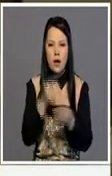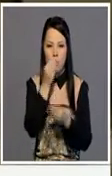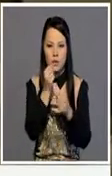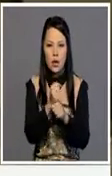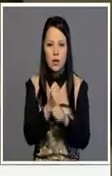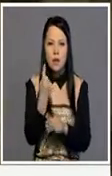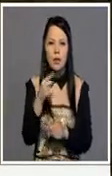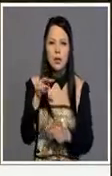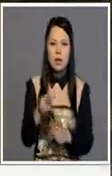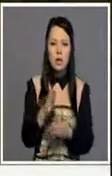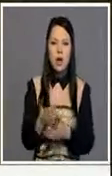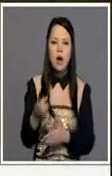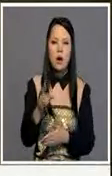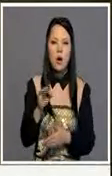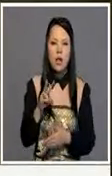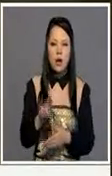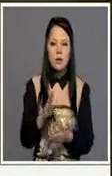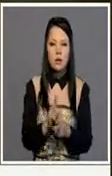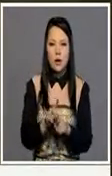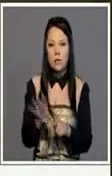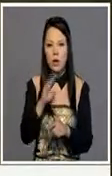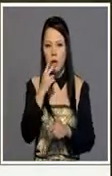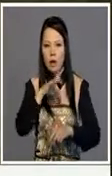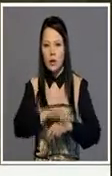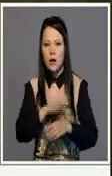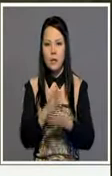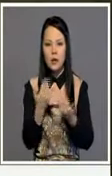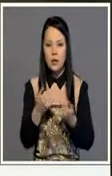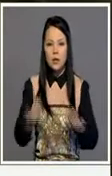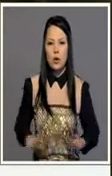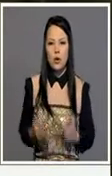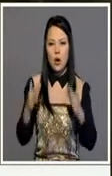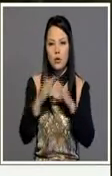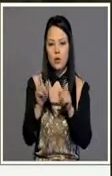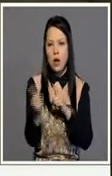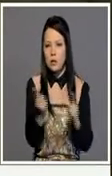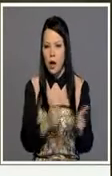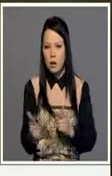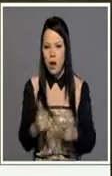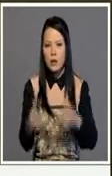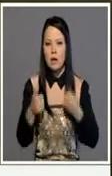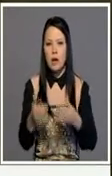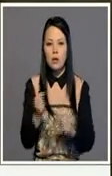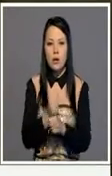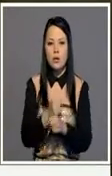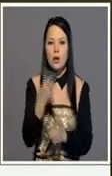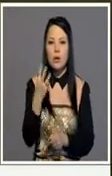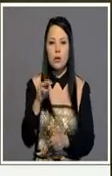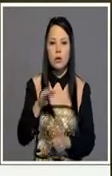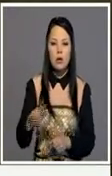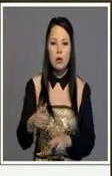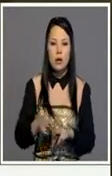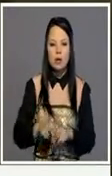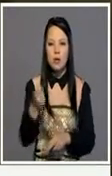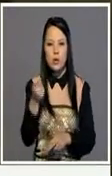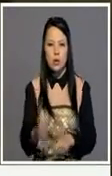коньяк қоспасы анықталды. Жалған арақ жасаушылар бұл шаруаның бәрін кәдімгі тұрғын үйінің ішінде әзірлеп, нарықтағыдан 300 теңге төмен бағаға сатып